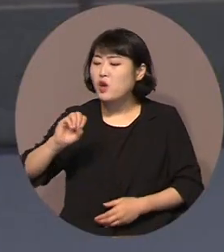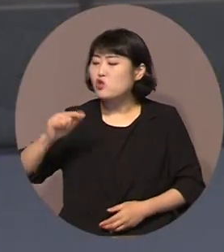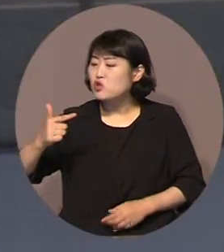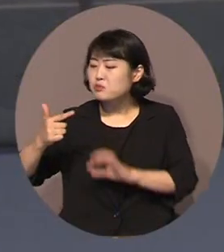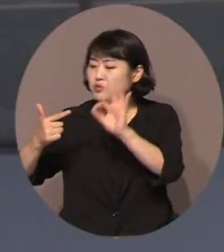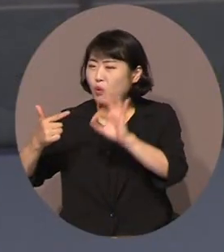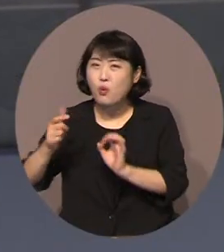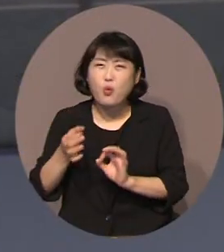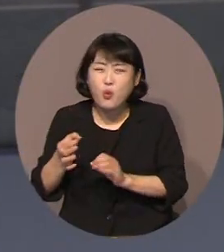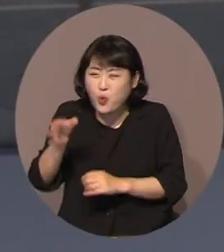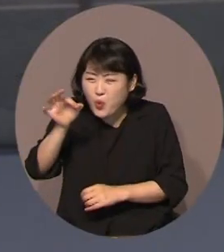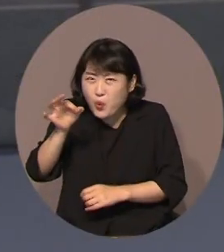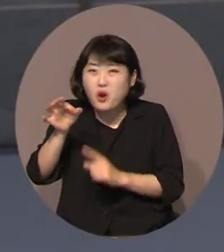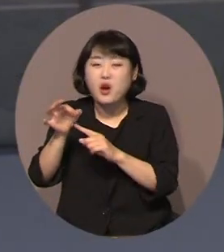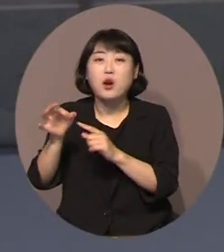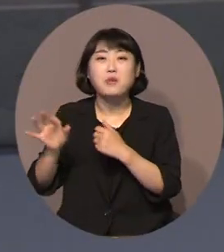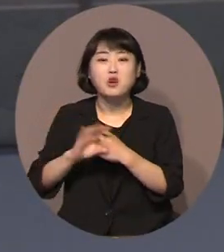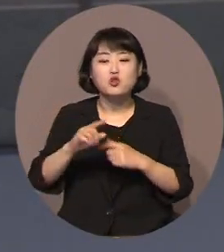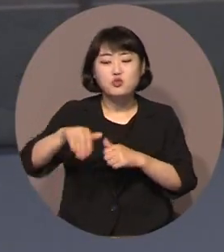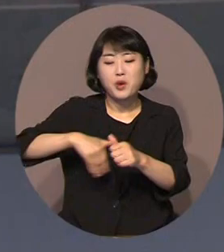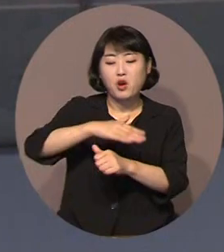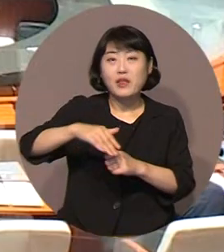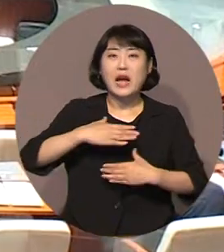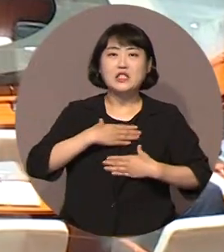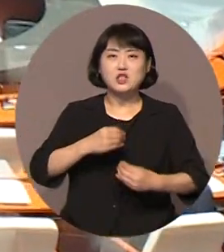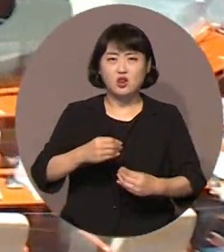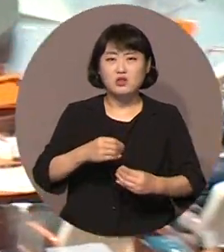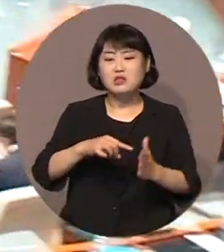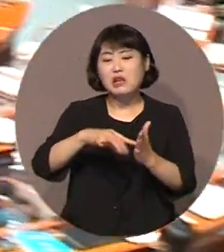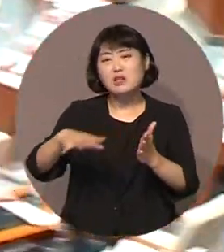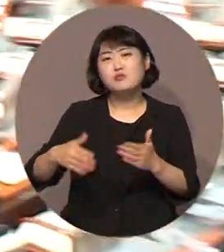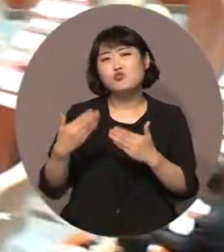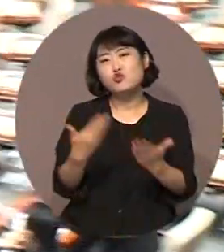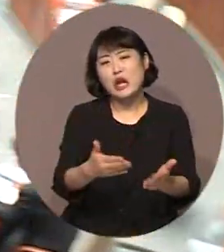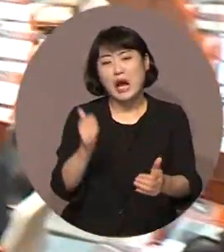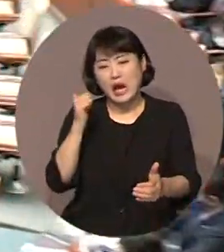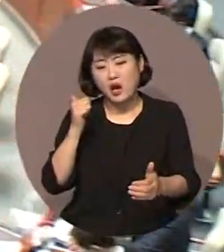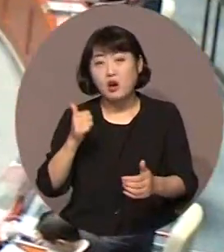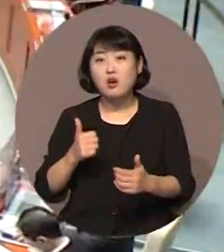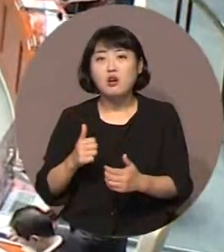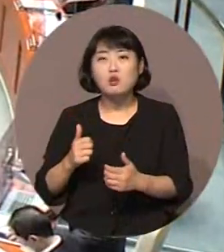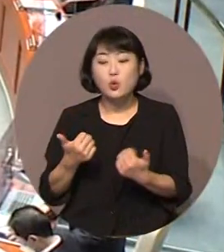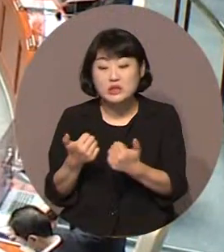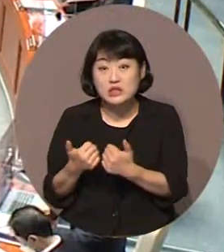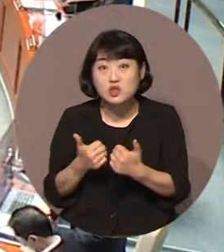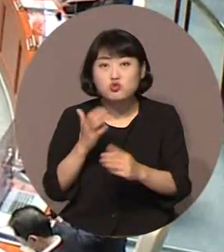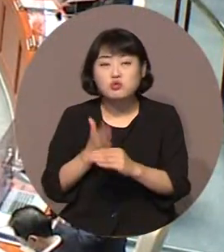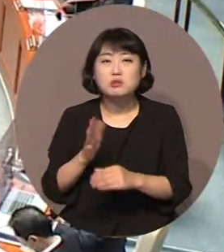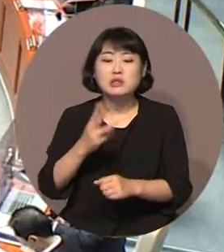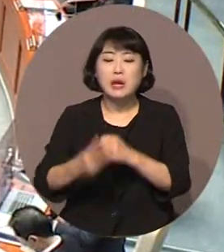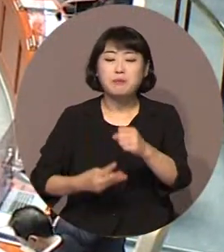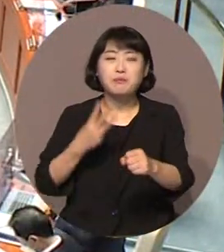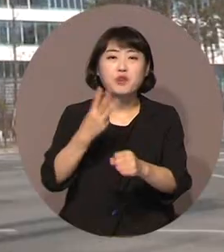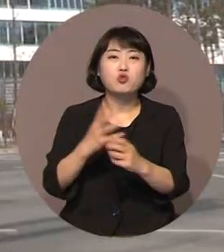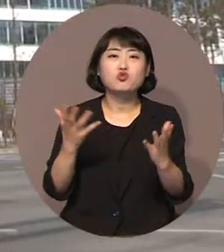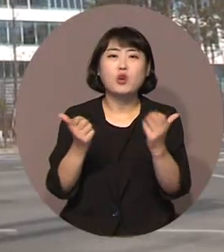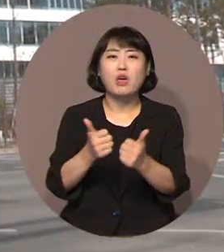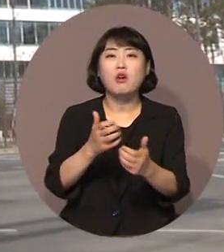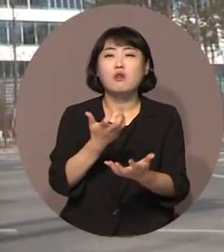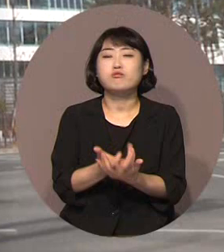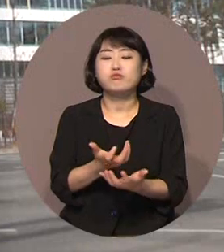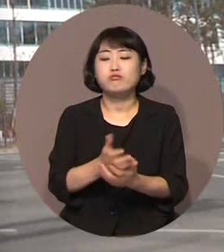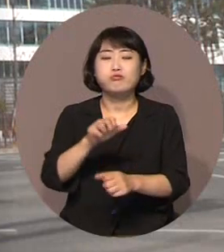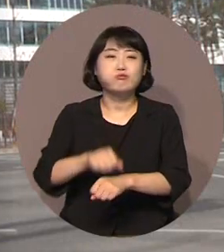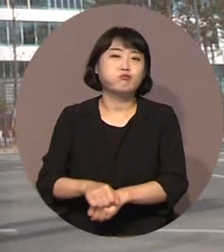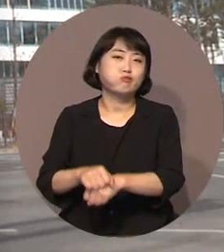올려 이들 주변 지역에 원자력 안전 교부세를 주자는 법안도 나왔지만 3년째 계류 중입니다.